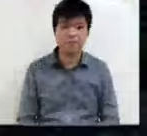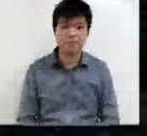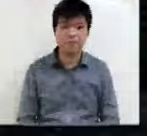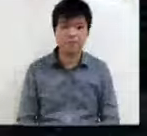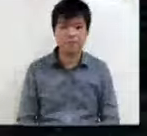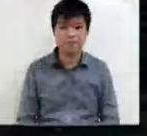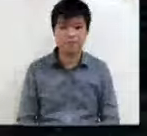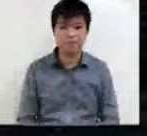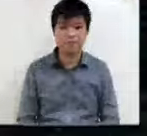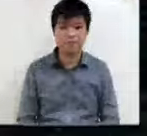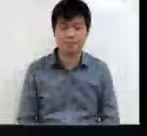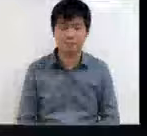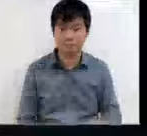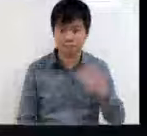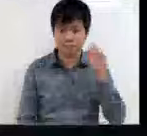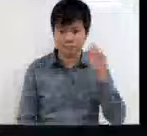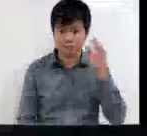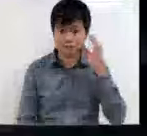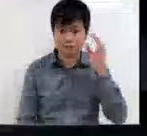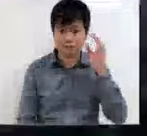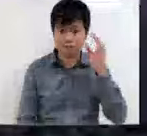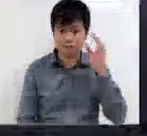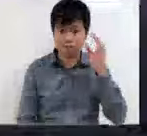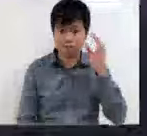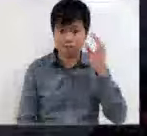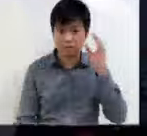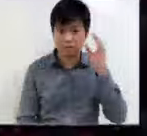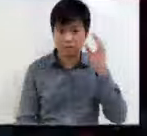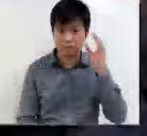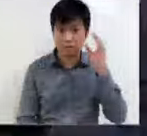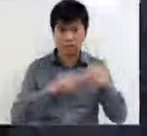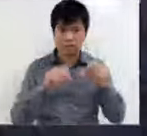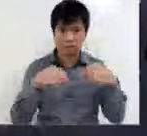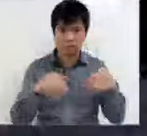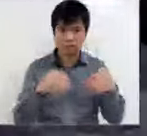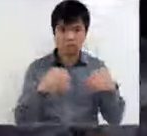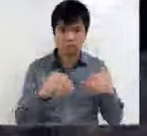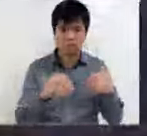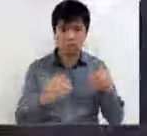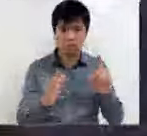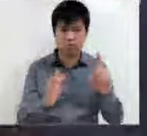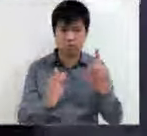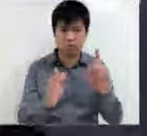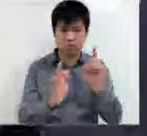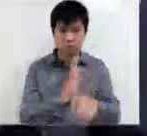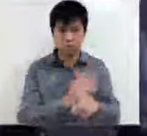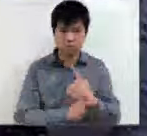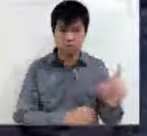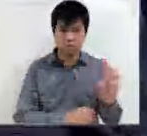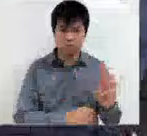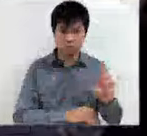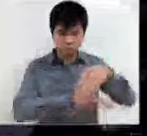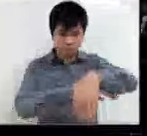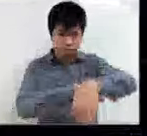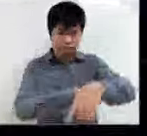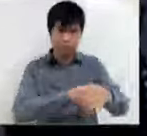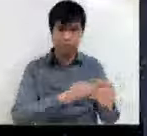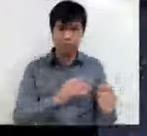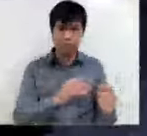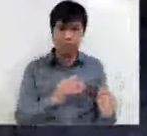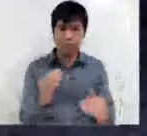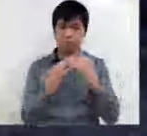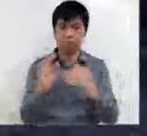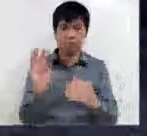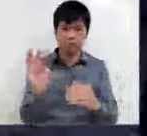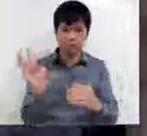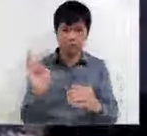Cheryl, tuloy-tuloy na rin ang night market dito sa Divisoria mula yan alas 6 ng gabi hanggang alas 6 ng umaga araw-araw. Kaya naman sa mga mamimili pa